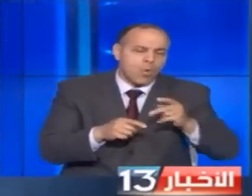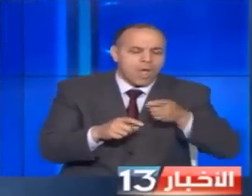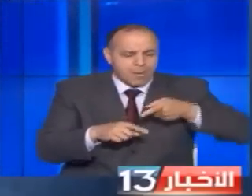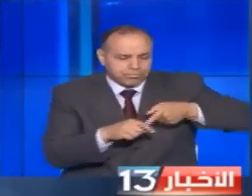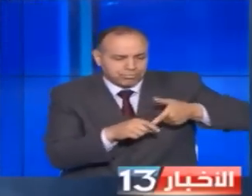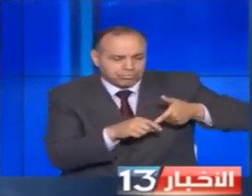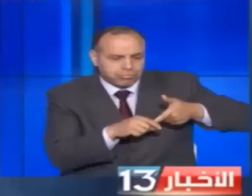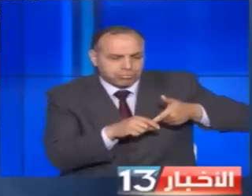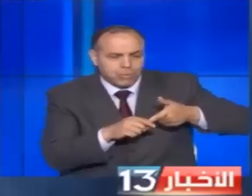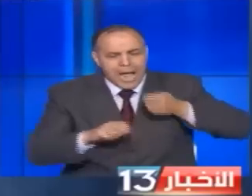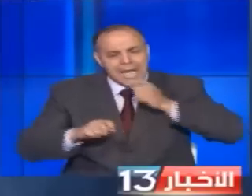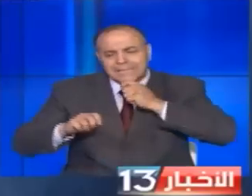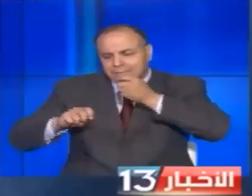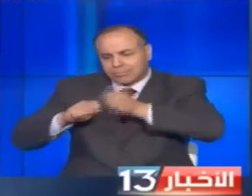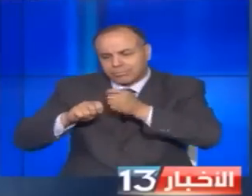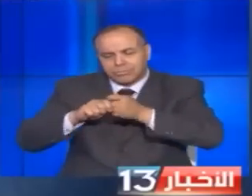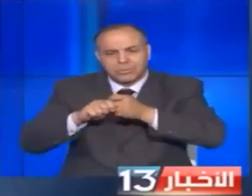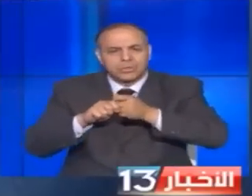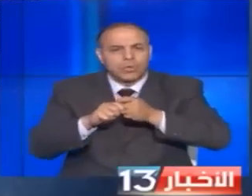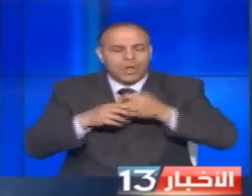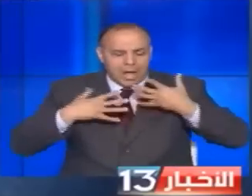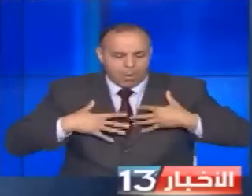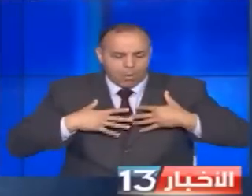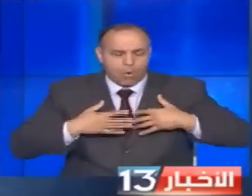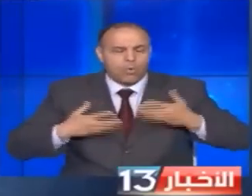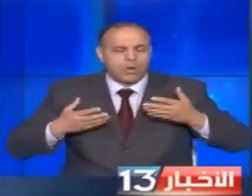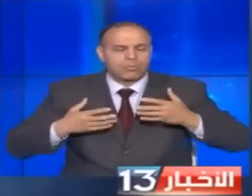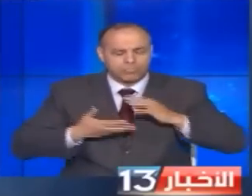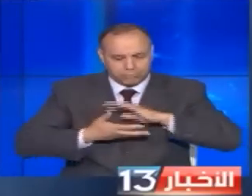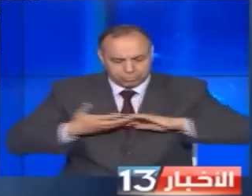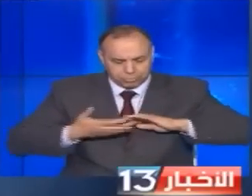والتركيب المعدني والنسيج والاكثر